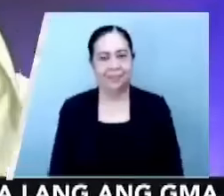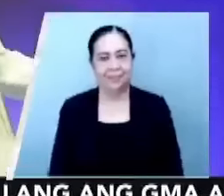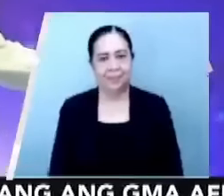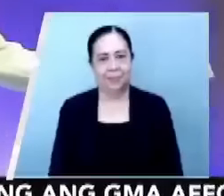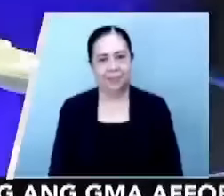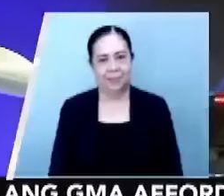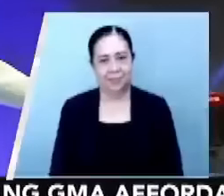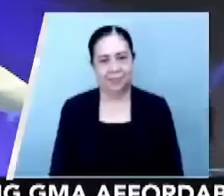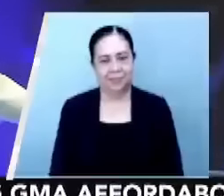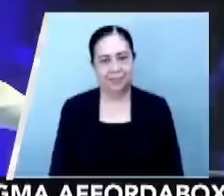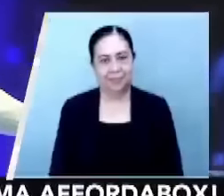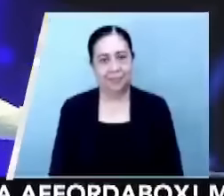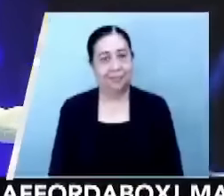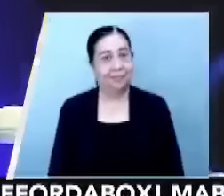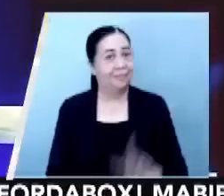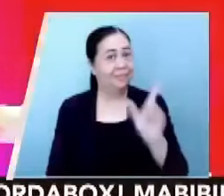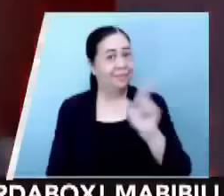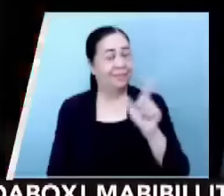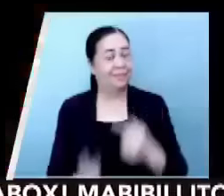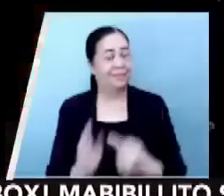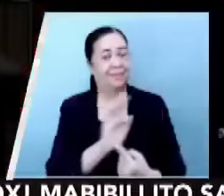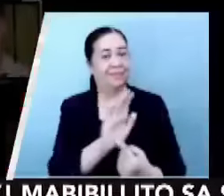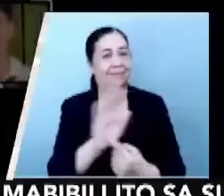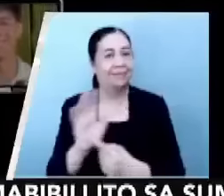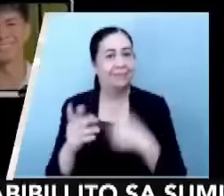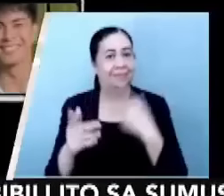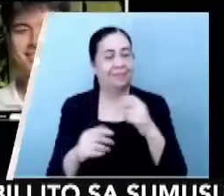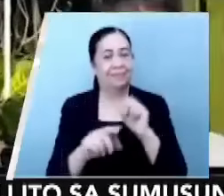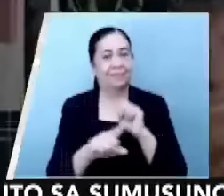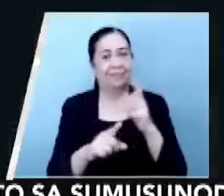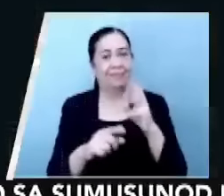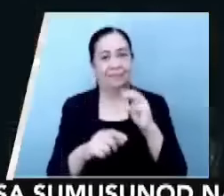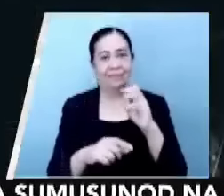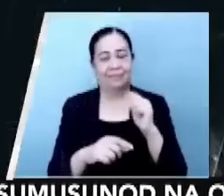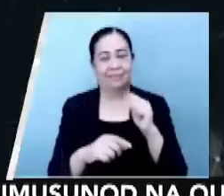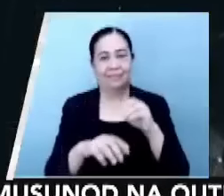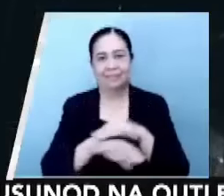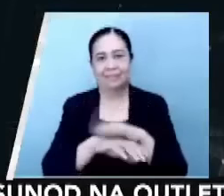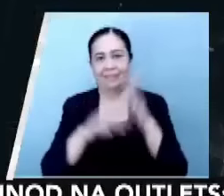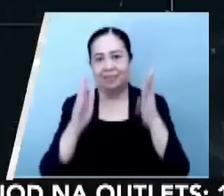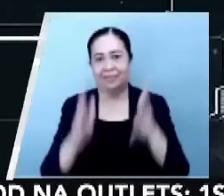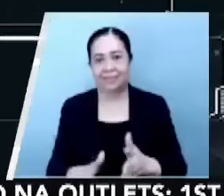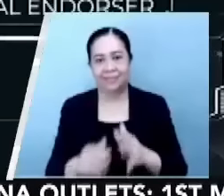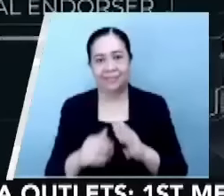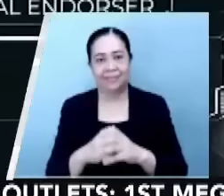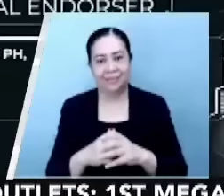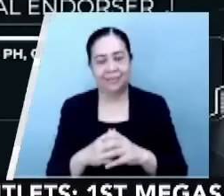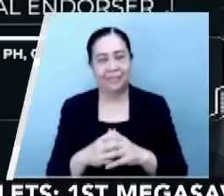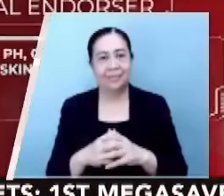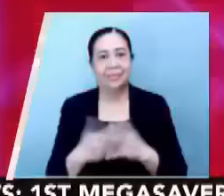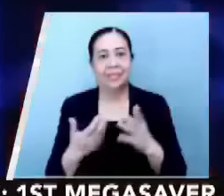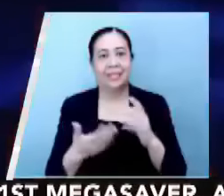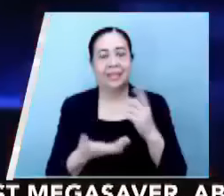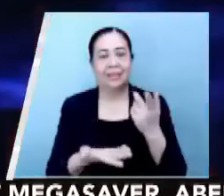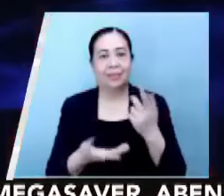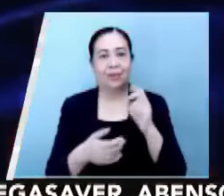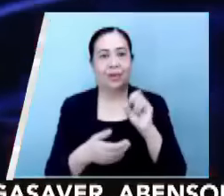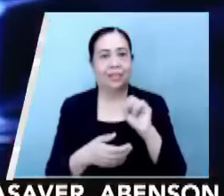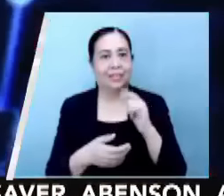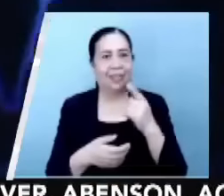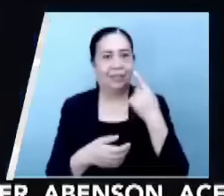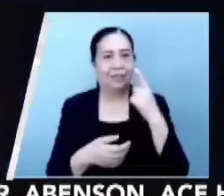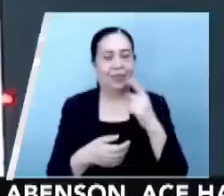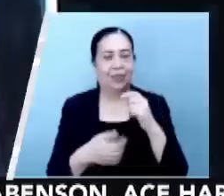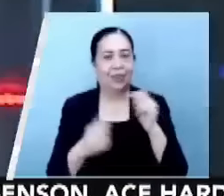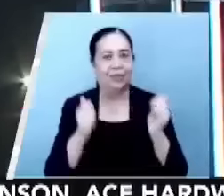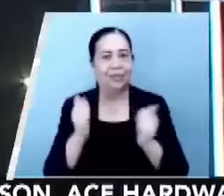It's time to shine para naman sa mga social media influencers sa Sign for Stardom 2024. Kabilang sa mga